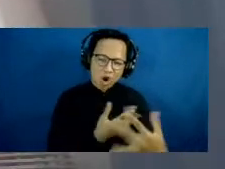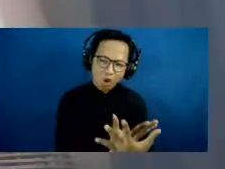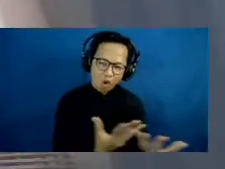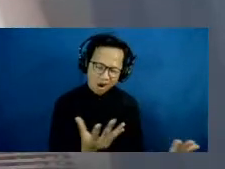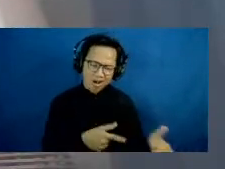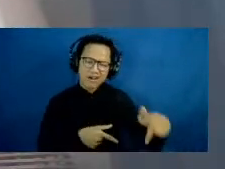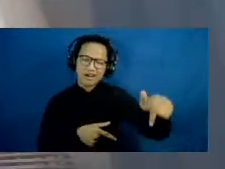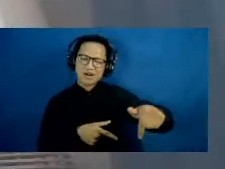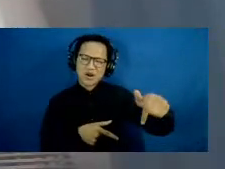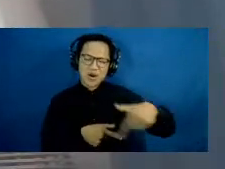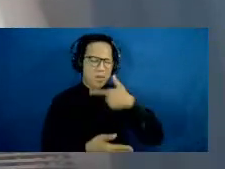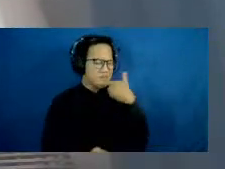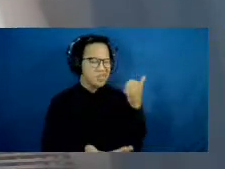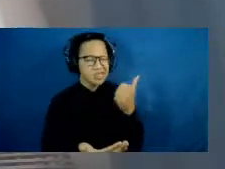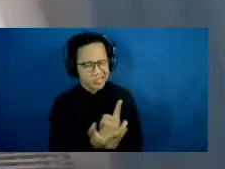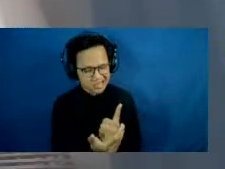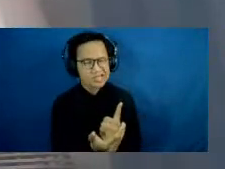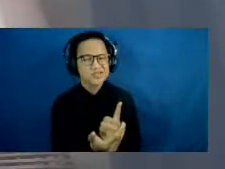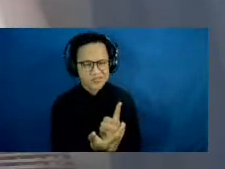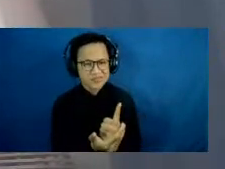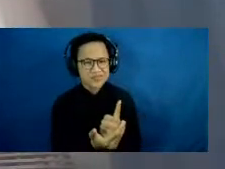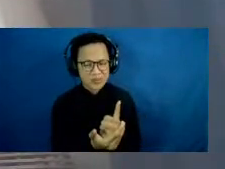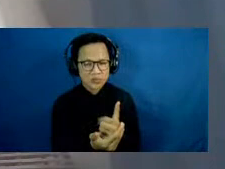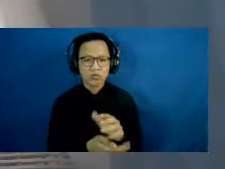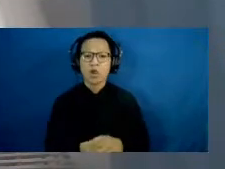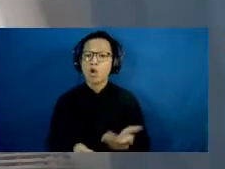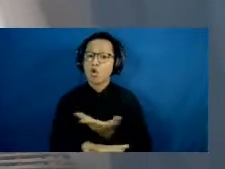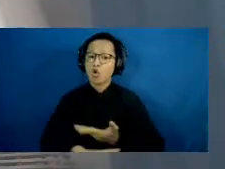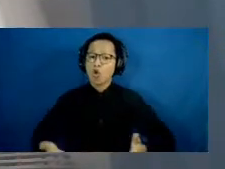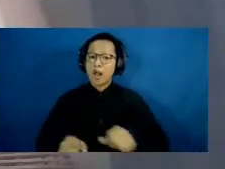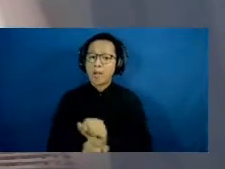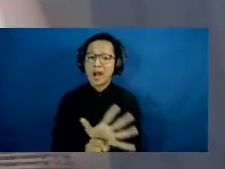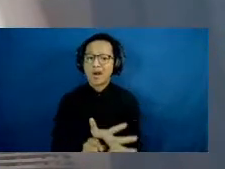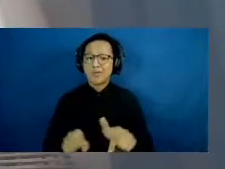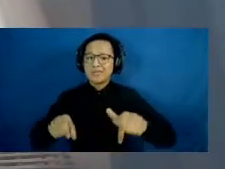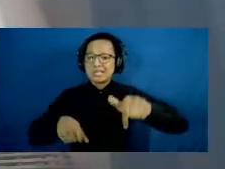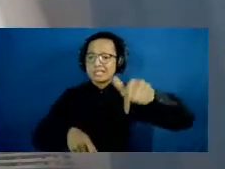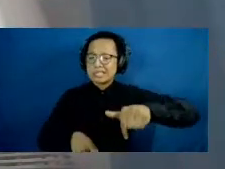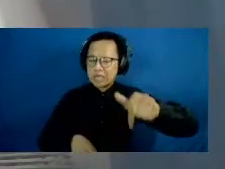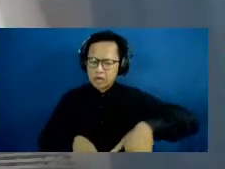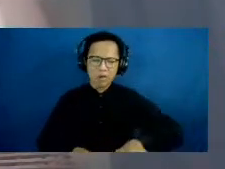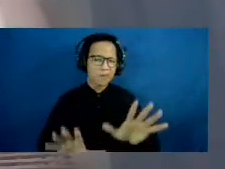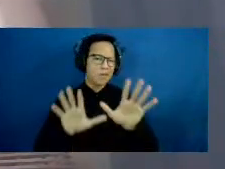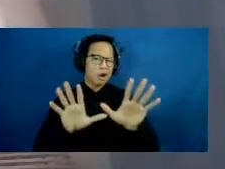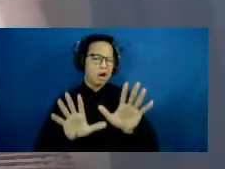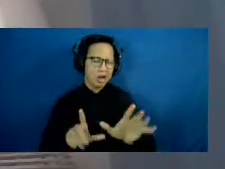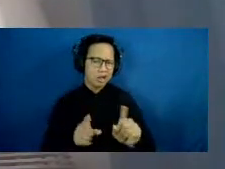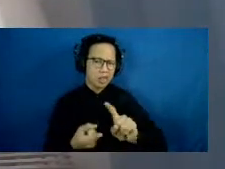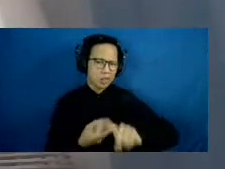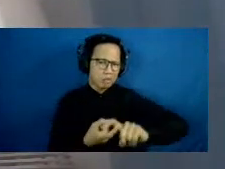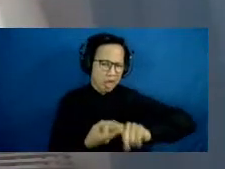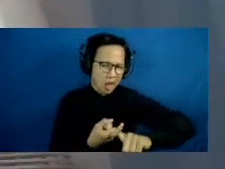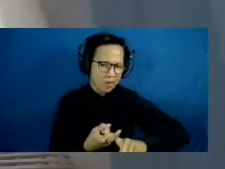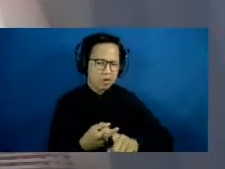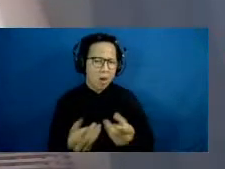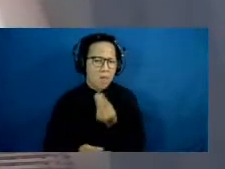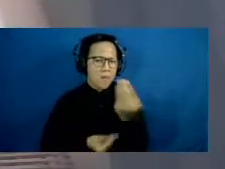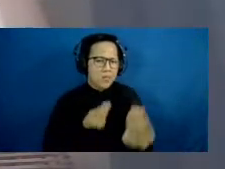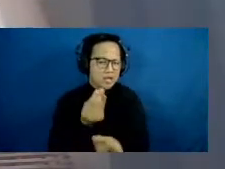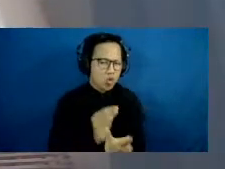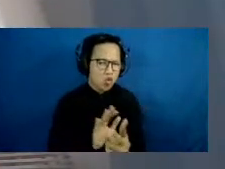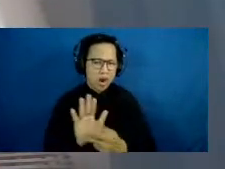sangat-sangat diutamakan gitu. Apalagi selama pandemi ini kan kita tahu banyak para teman-teman bisnis UMKM di Indonesia ini